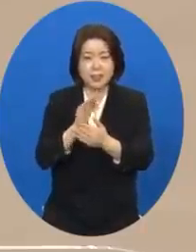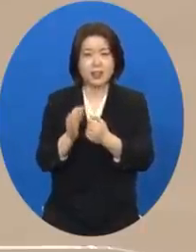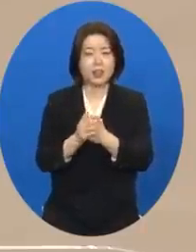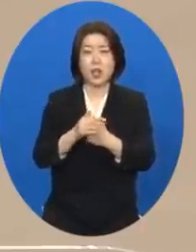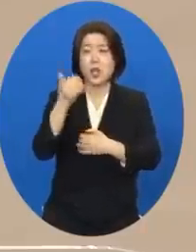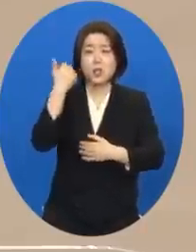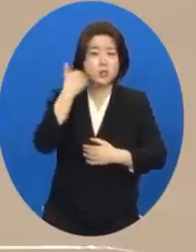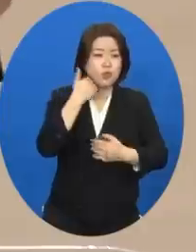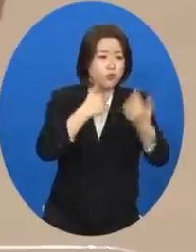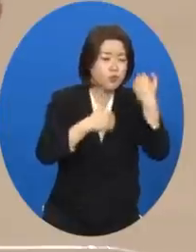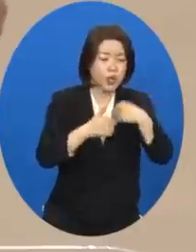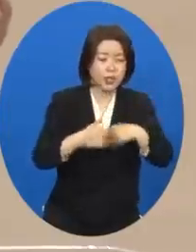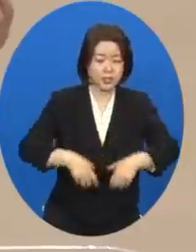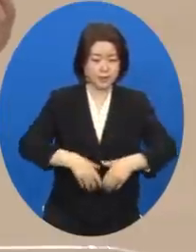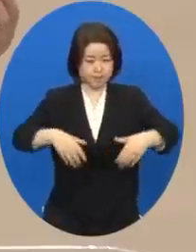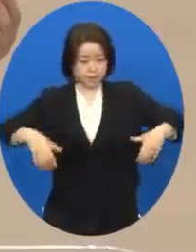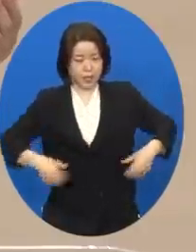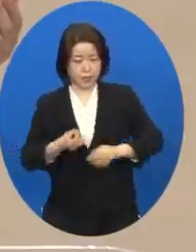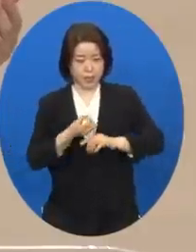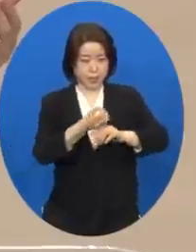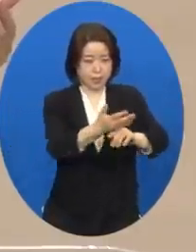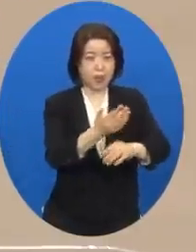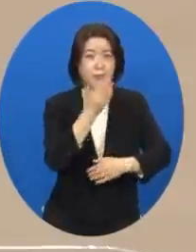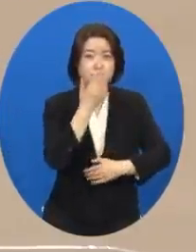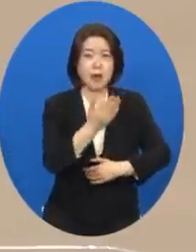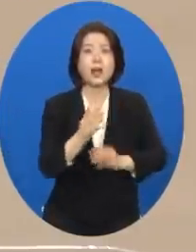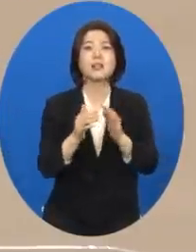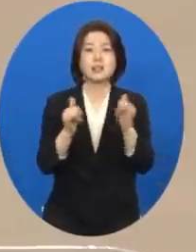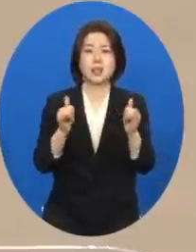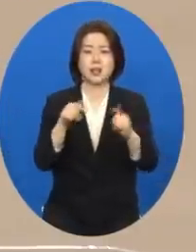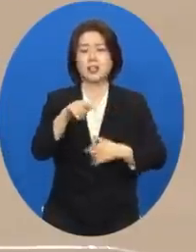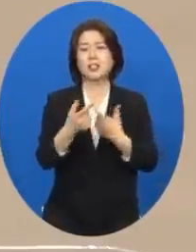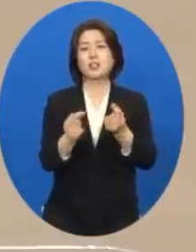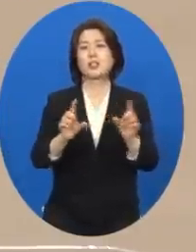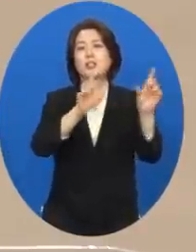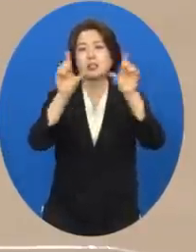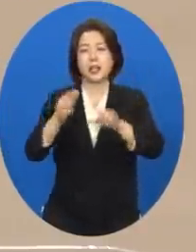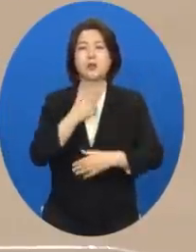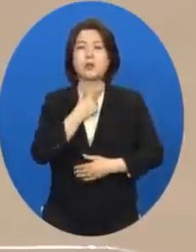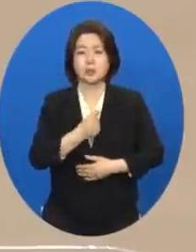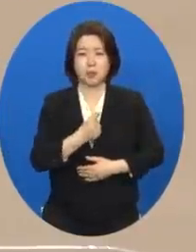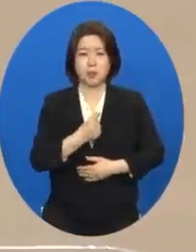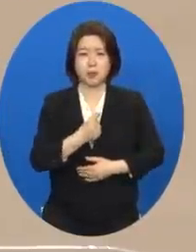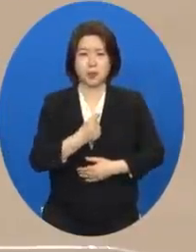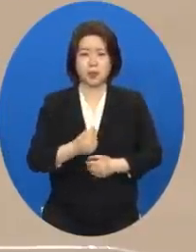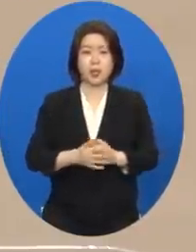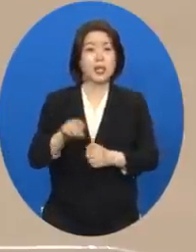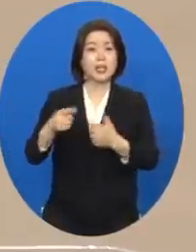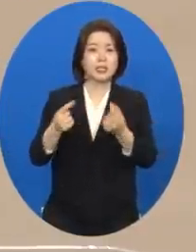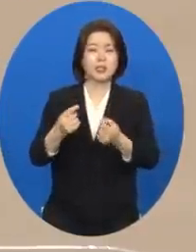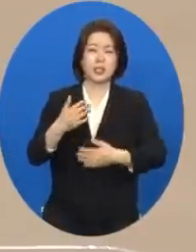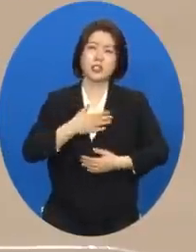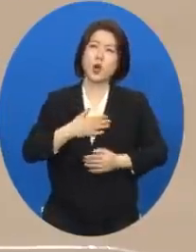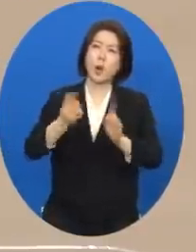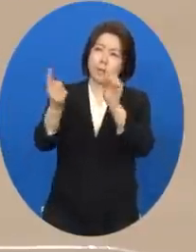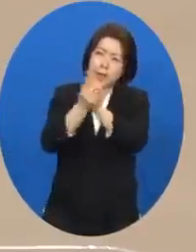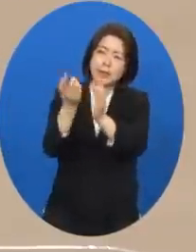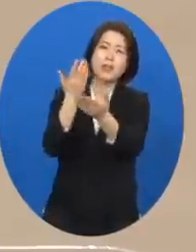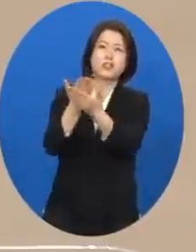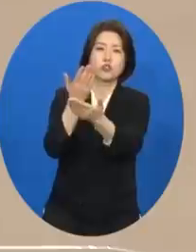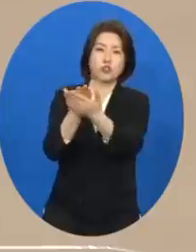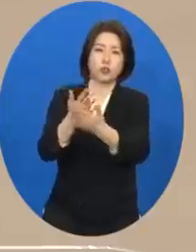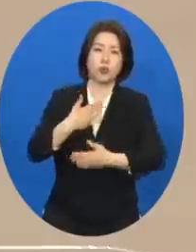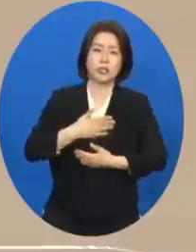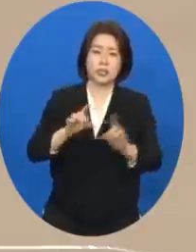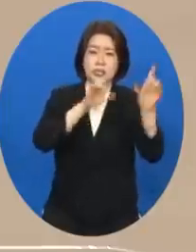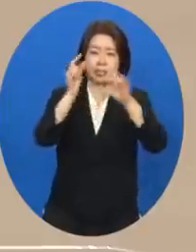누구에게든 지나 담대하게 그렇게 전하는 자로 그렇게 살고 싶습니다 그렇게 저를 만나 주시고 제